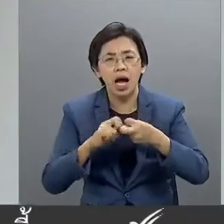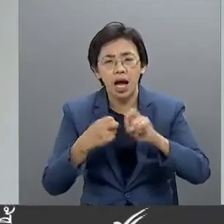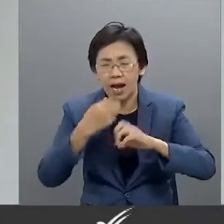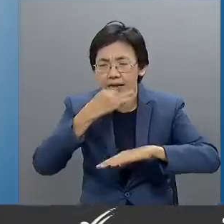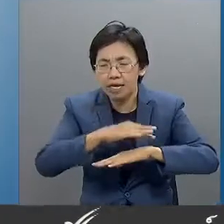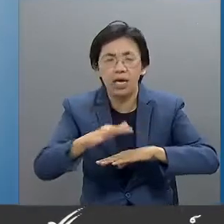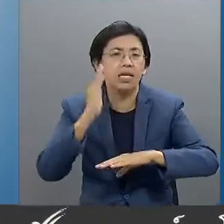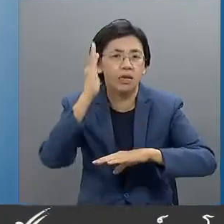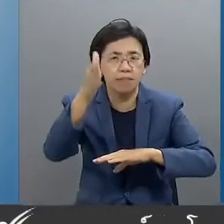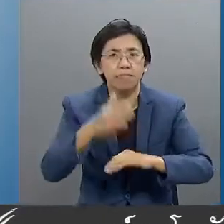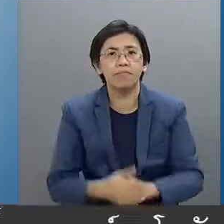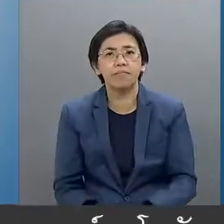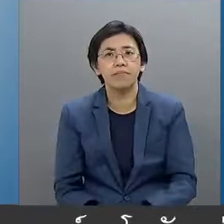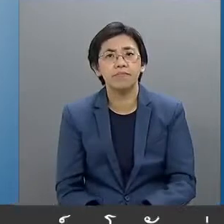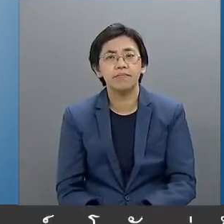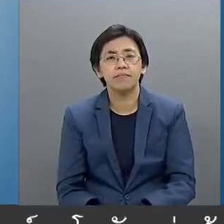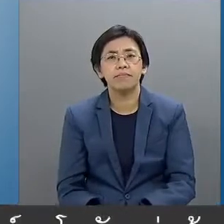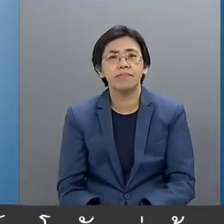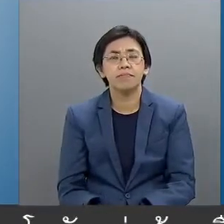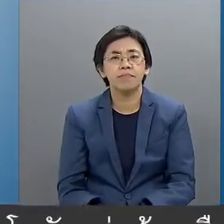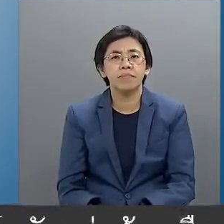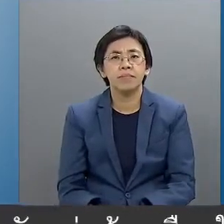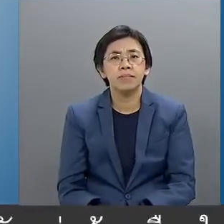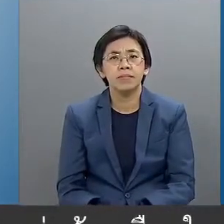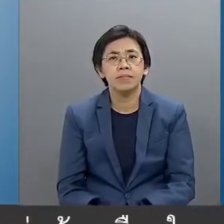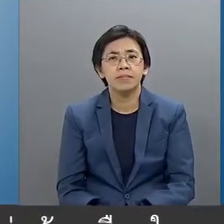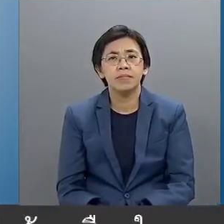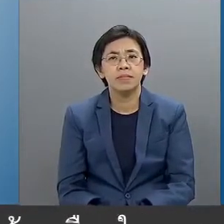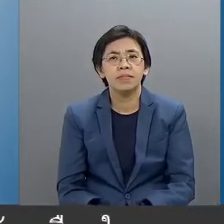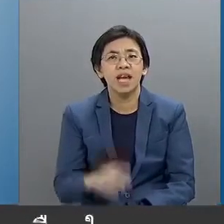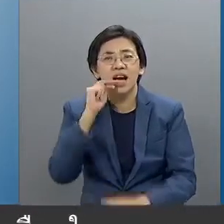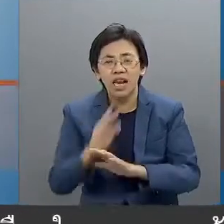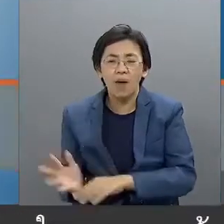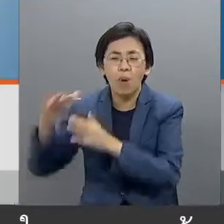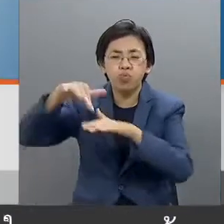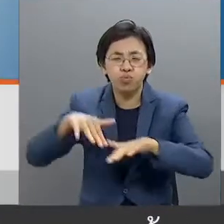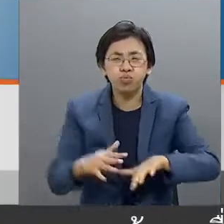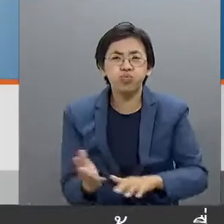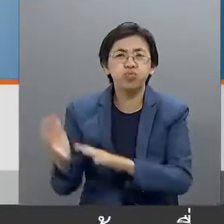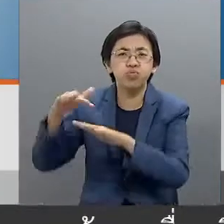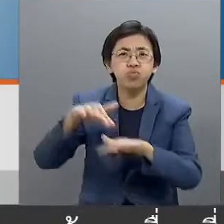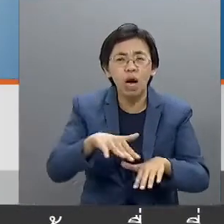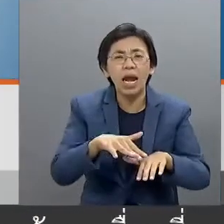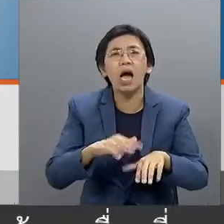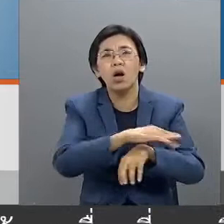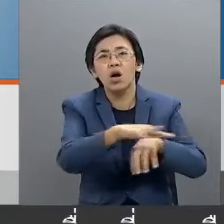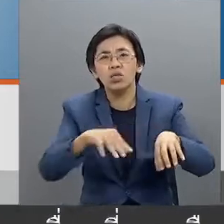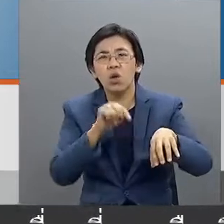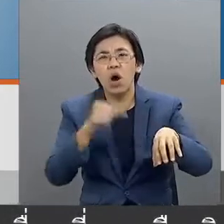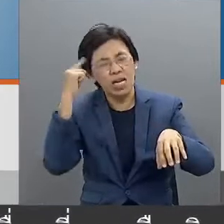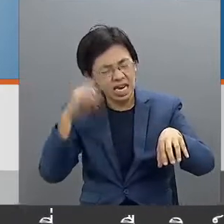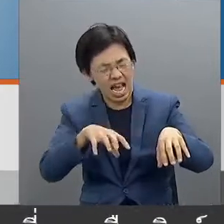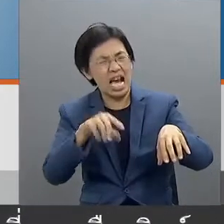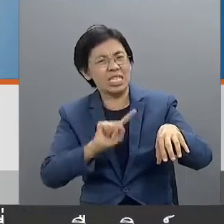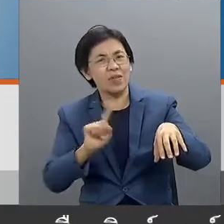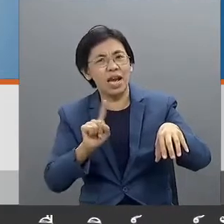ยค่ะก้อนขยะที่ถูกกระแสน้ำพัดขึ้นเกยบนฝั่งเกาะแตและคนในพื้นที่คาดว่าเป็นขยะส่วนหนึ่งจากเรือเฟ